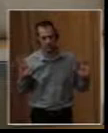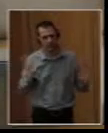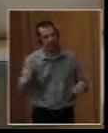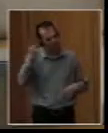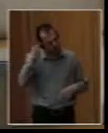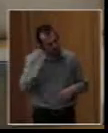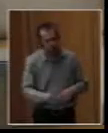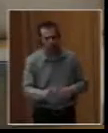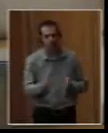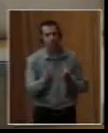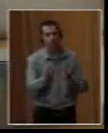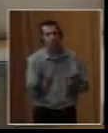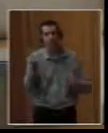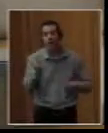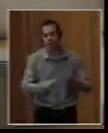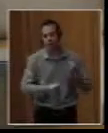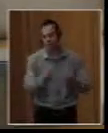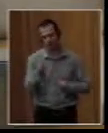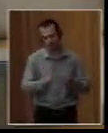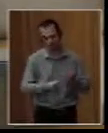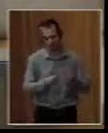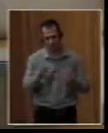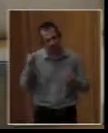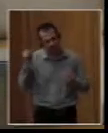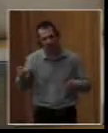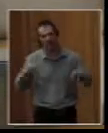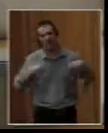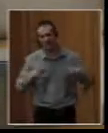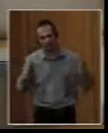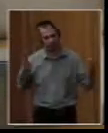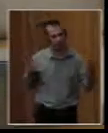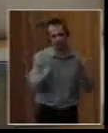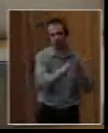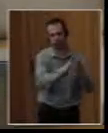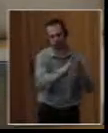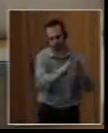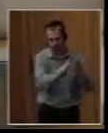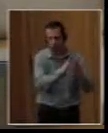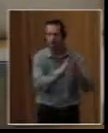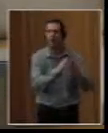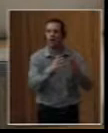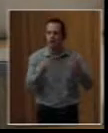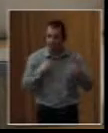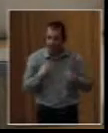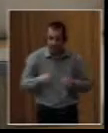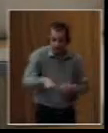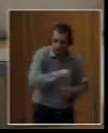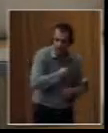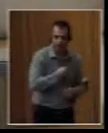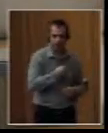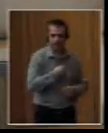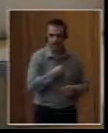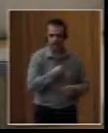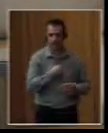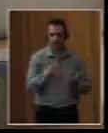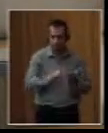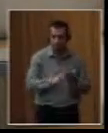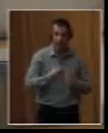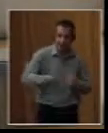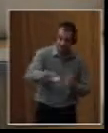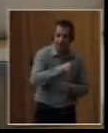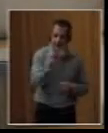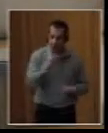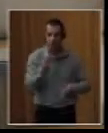που αντιμετωπίζει η κυβέρνηση, αλλά και που εμείς πρέπει να